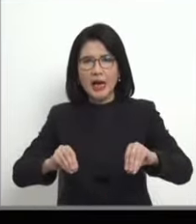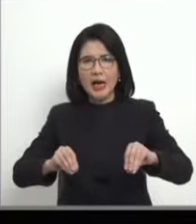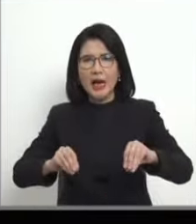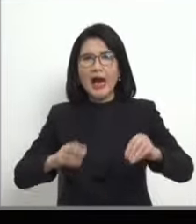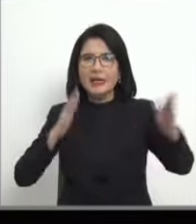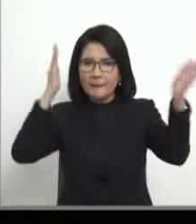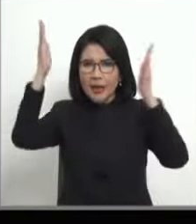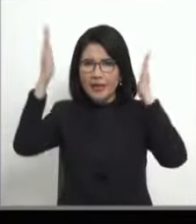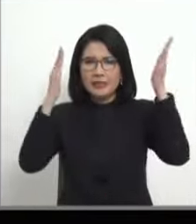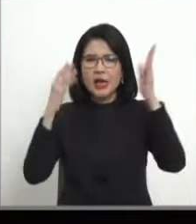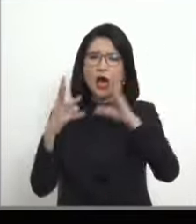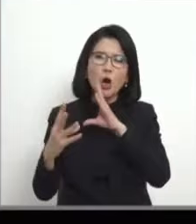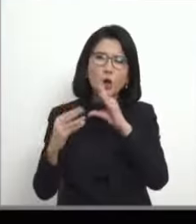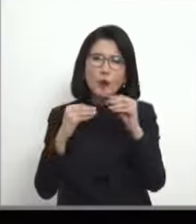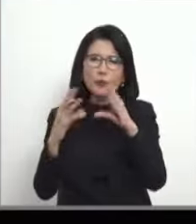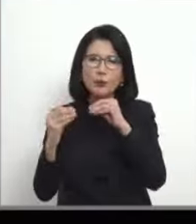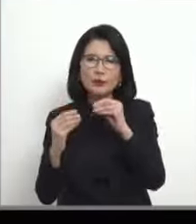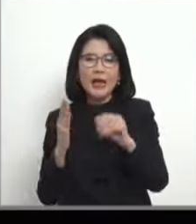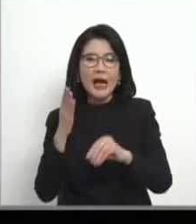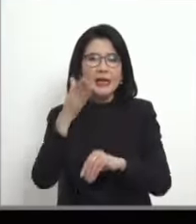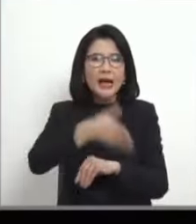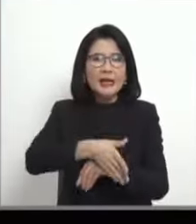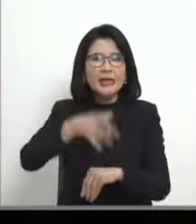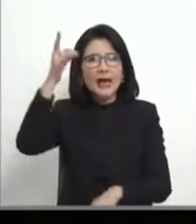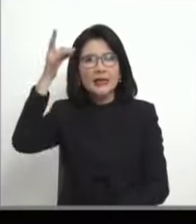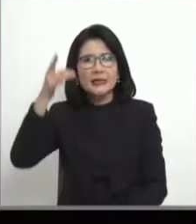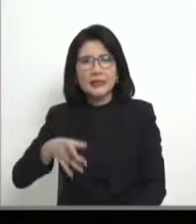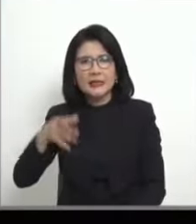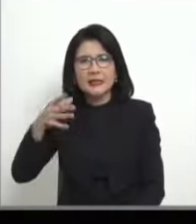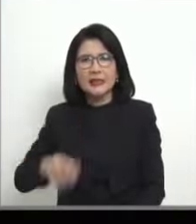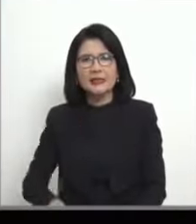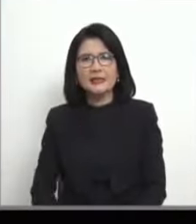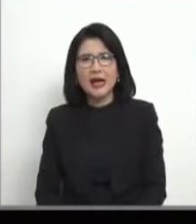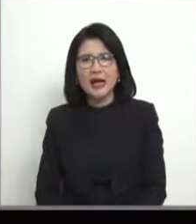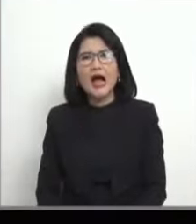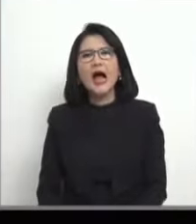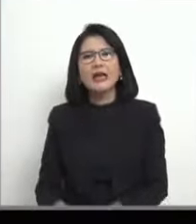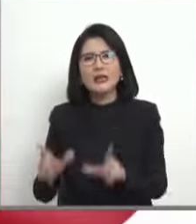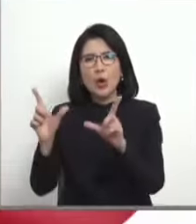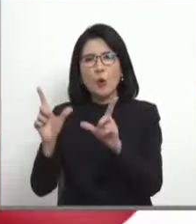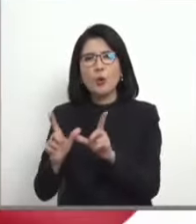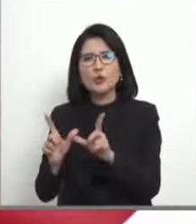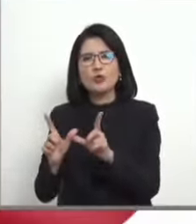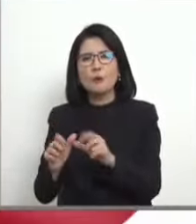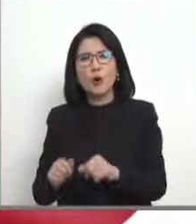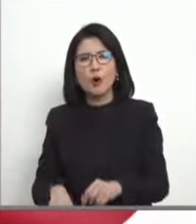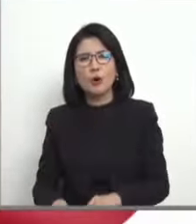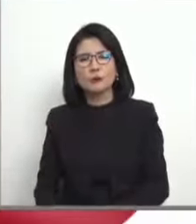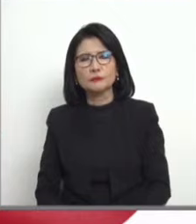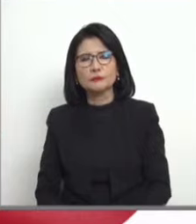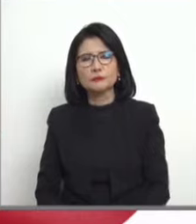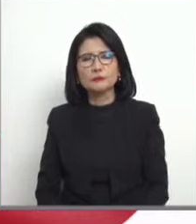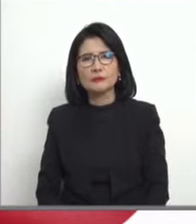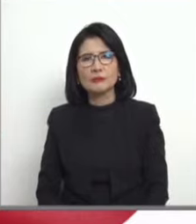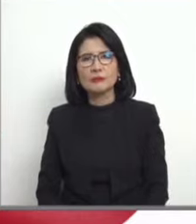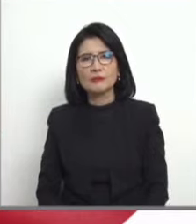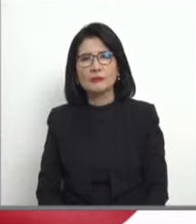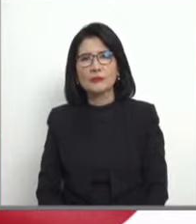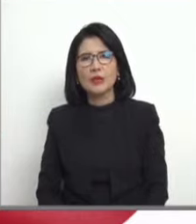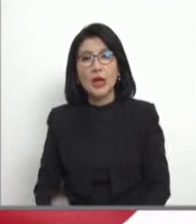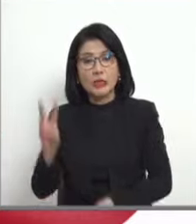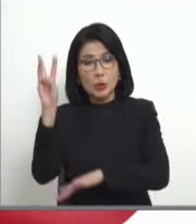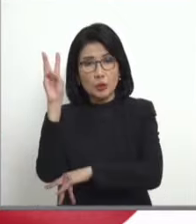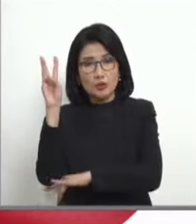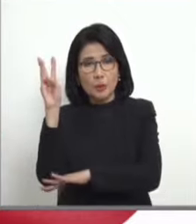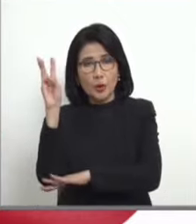permasalahannya datang ke desa pengerja migran di Wonosobo pasti pak Ganjar juga tahu nah apa yang saya temukan memiliki